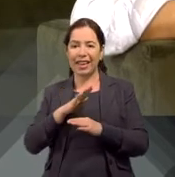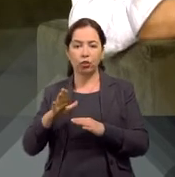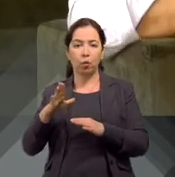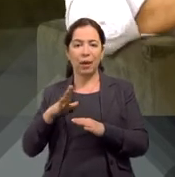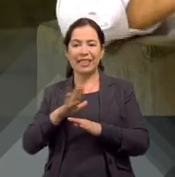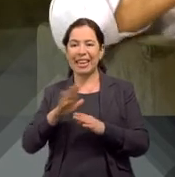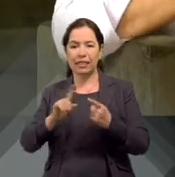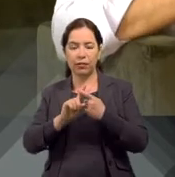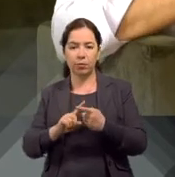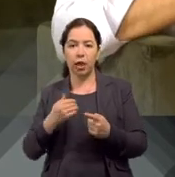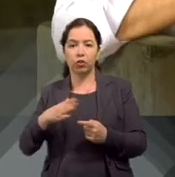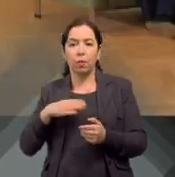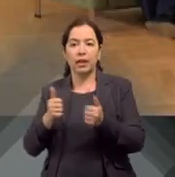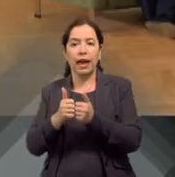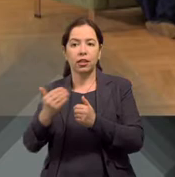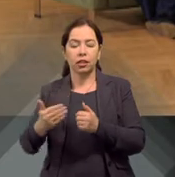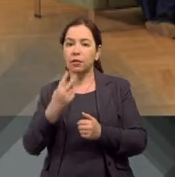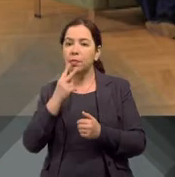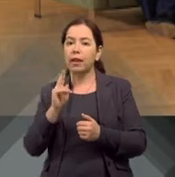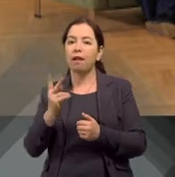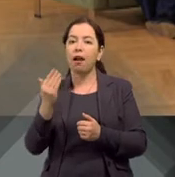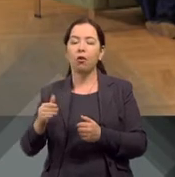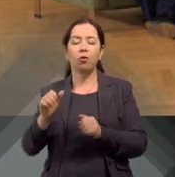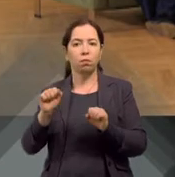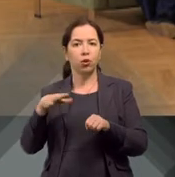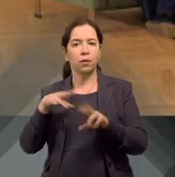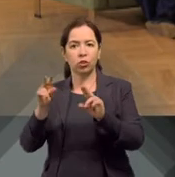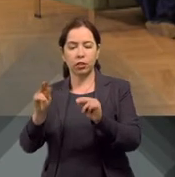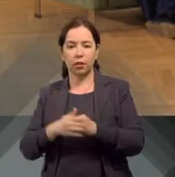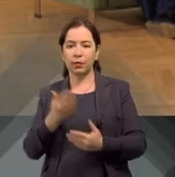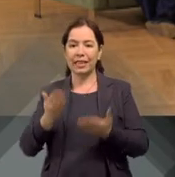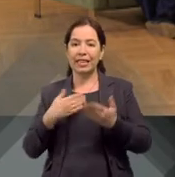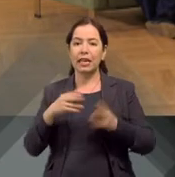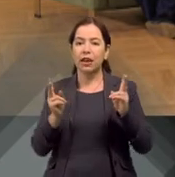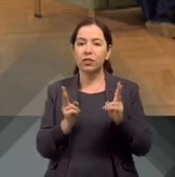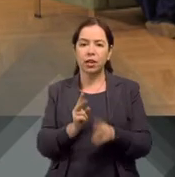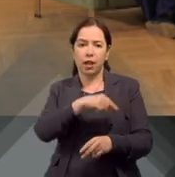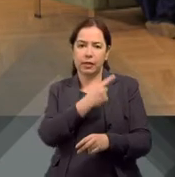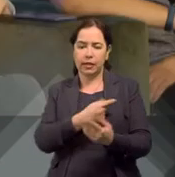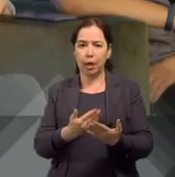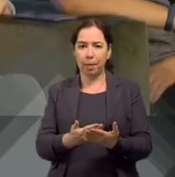смотреть, как ему удается быть счастливым. Если встречаю какой-то сильный пример,